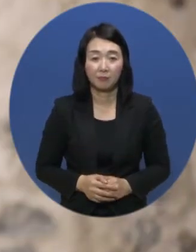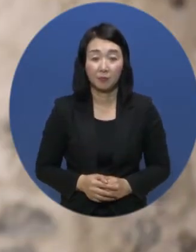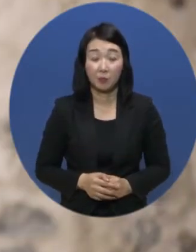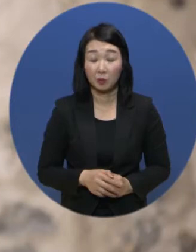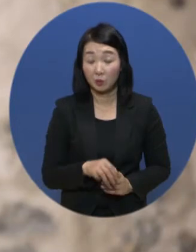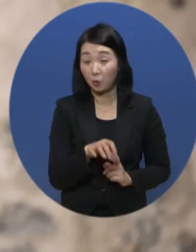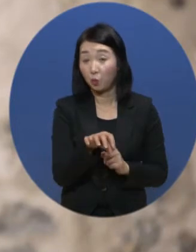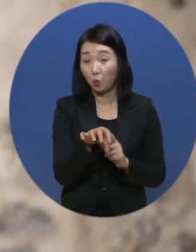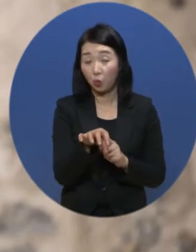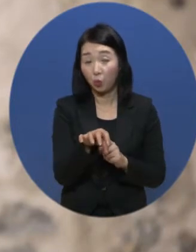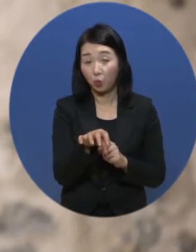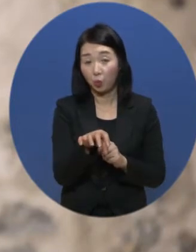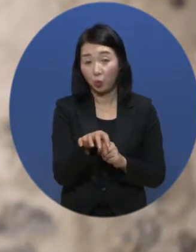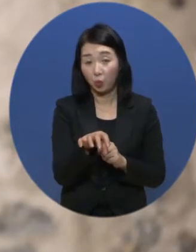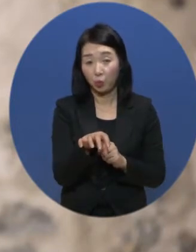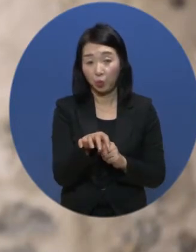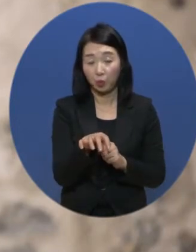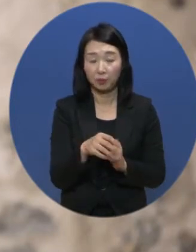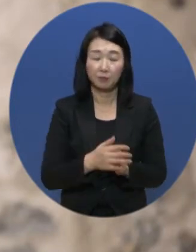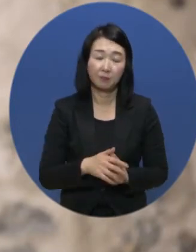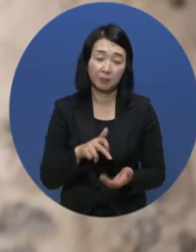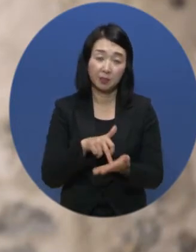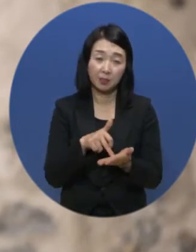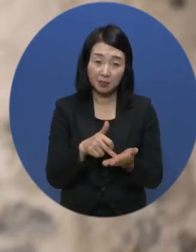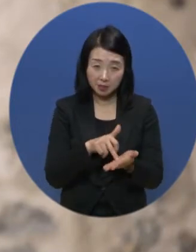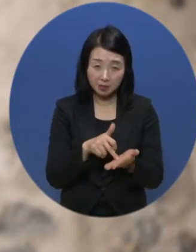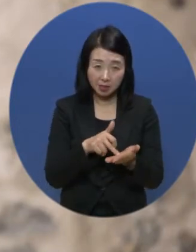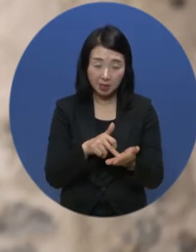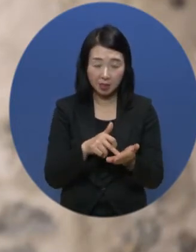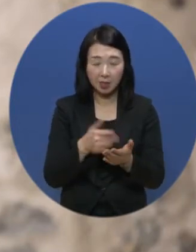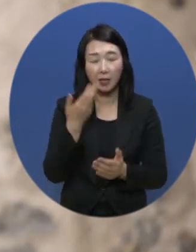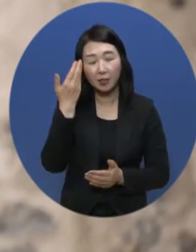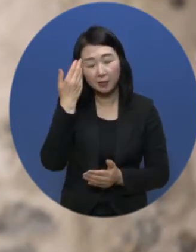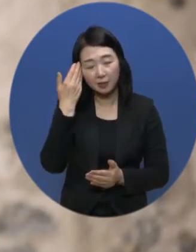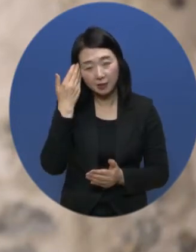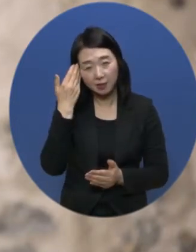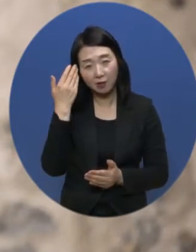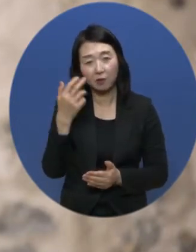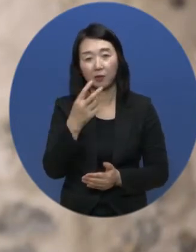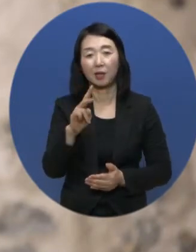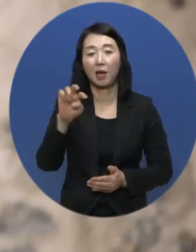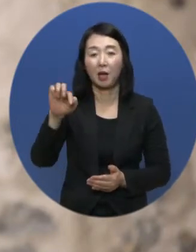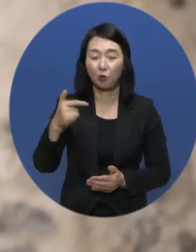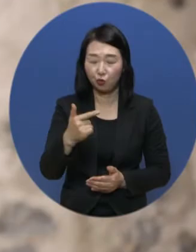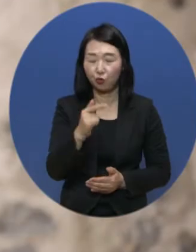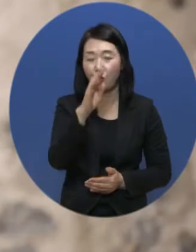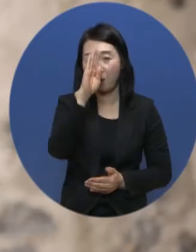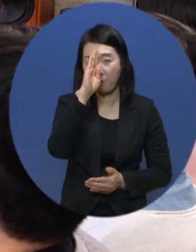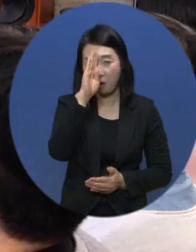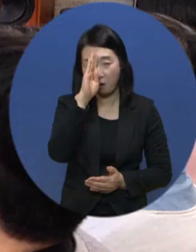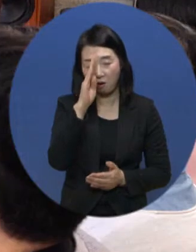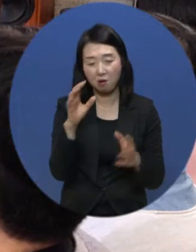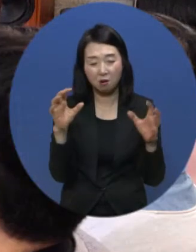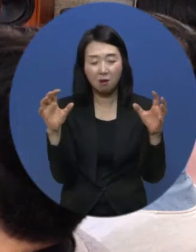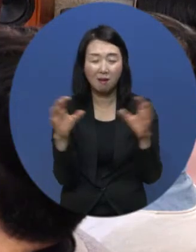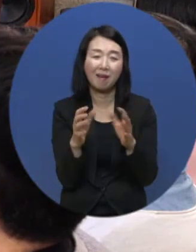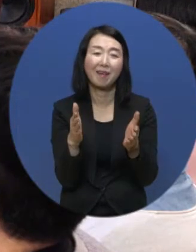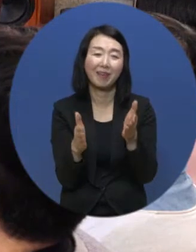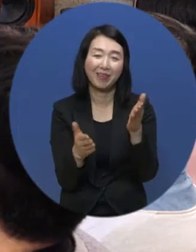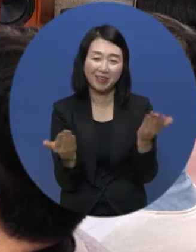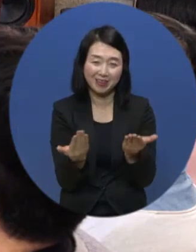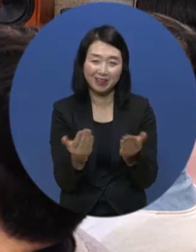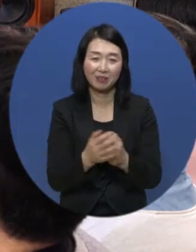그곳에는 지체, 지적, 다운증후군을 가진 사람들이 모여서 일하는 곳이었습니다. 머리핀